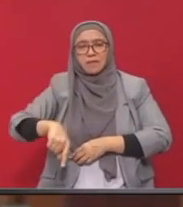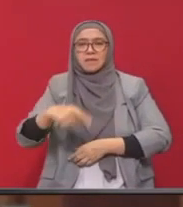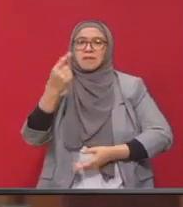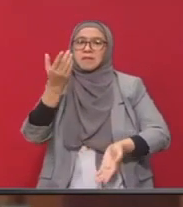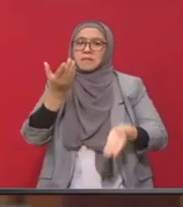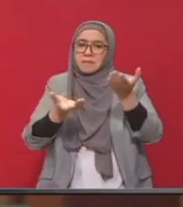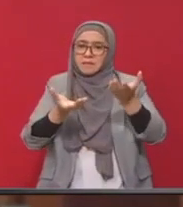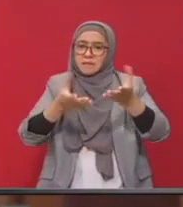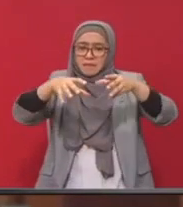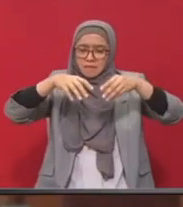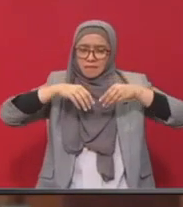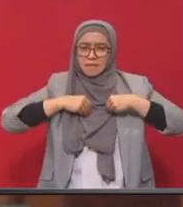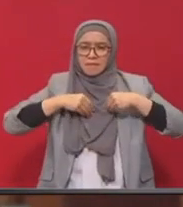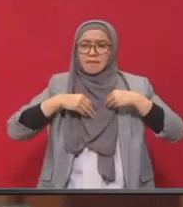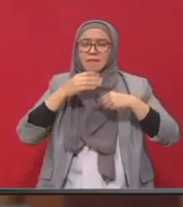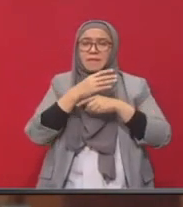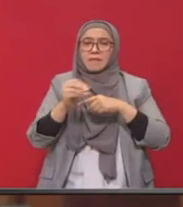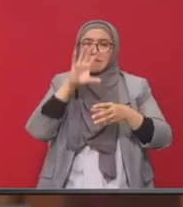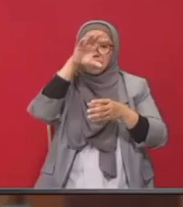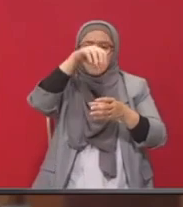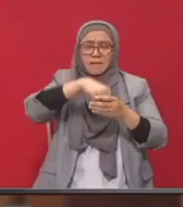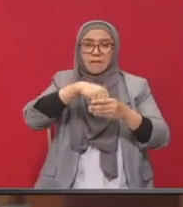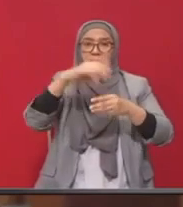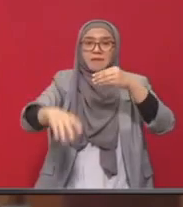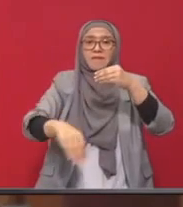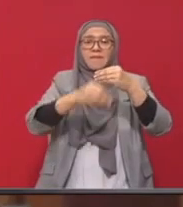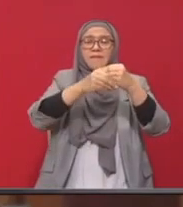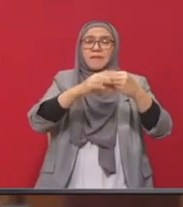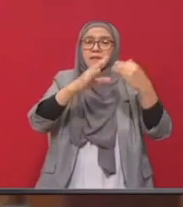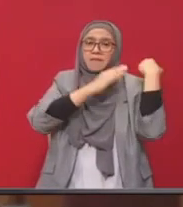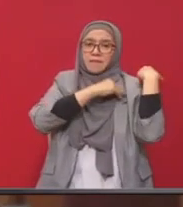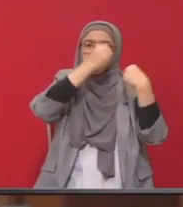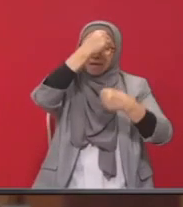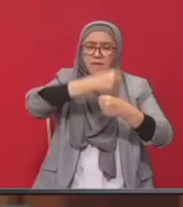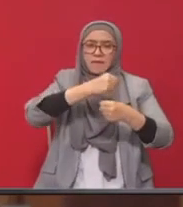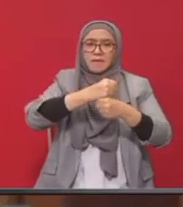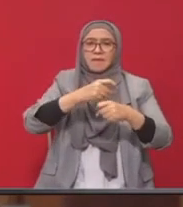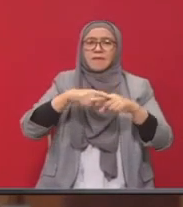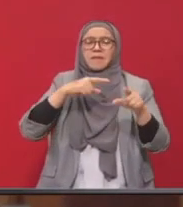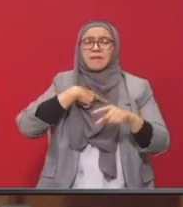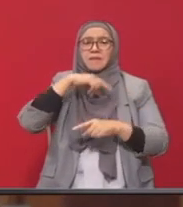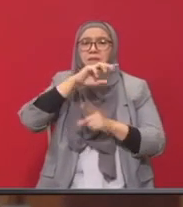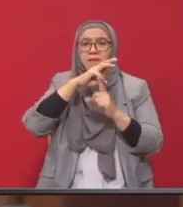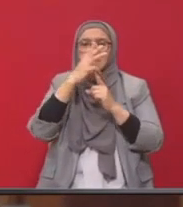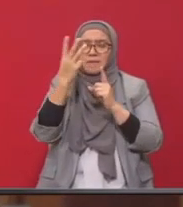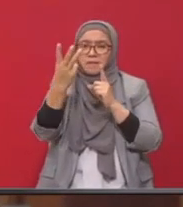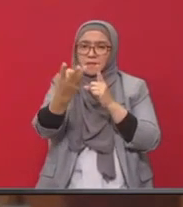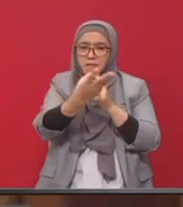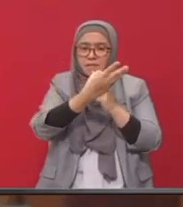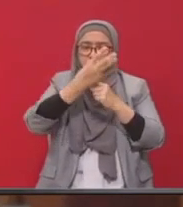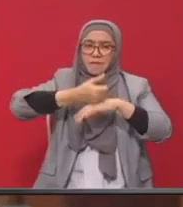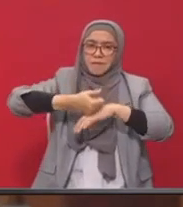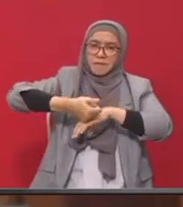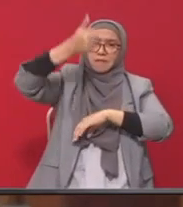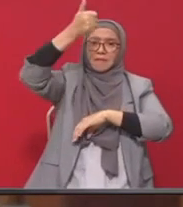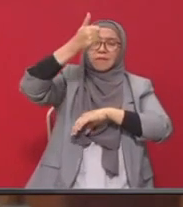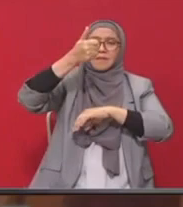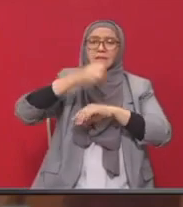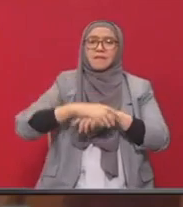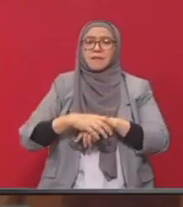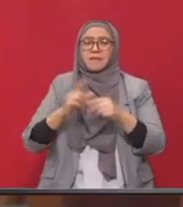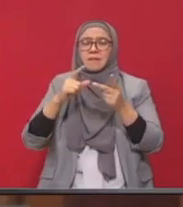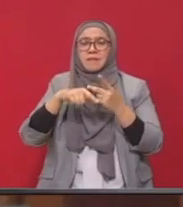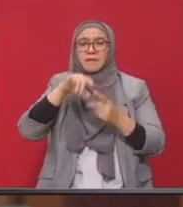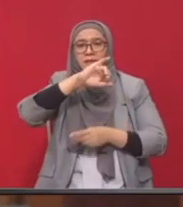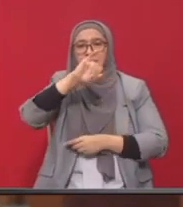kelurusan ia melibatkan juga pertambahan jawatan diperingkat Ibu pejabat gmjk kyb Jackie jabatan kebajikan masyarakat